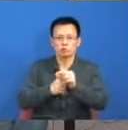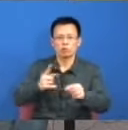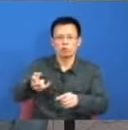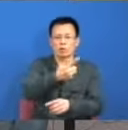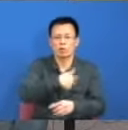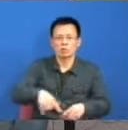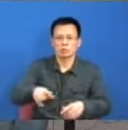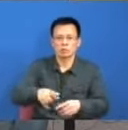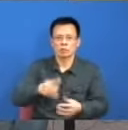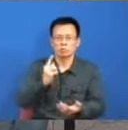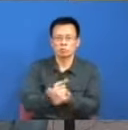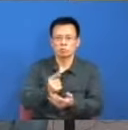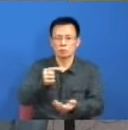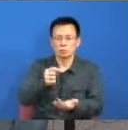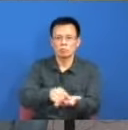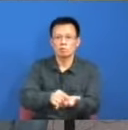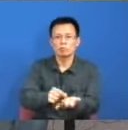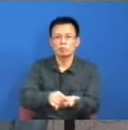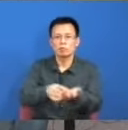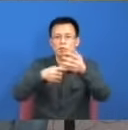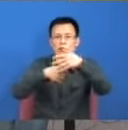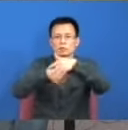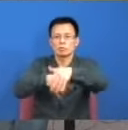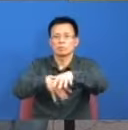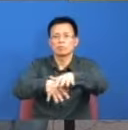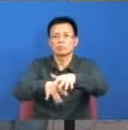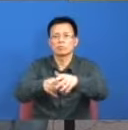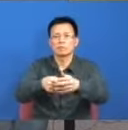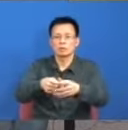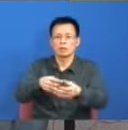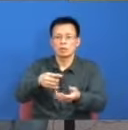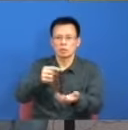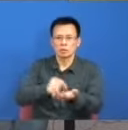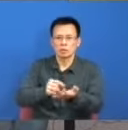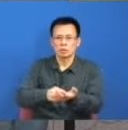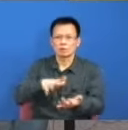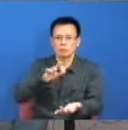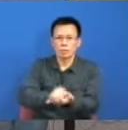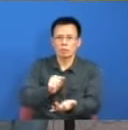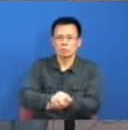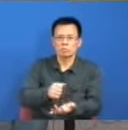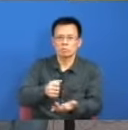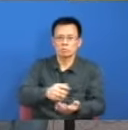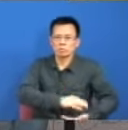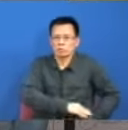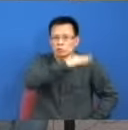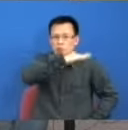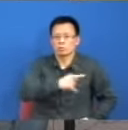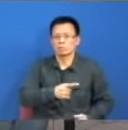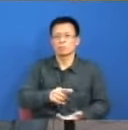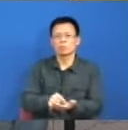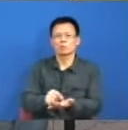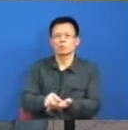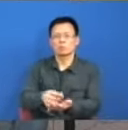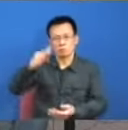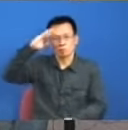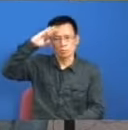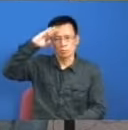啲示威者嘅訴求嘅所謂地產霸權啊嘅核心嘅地方啦咁樣。咁但係咧就即係警方其實